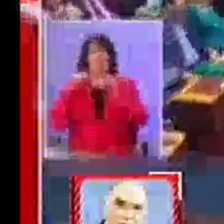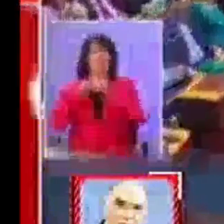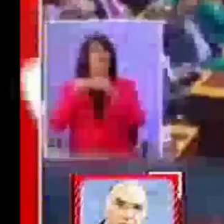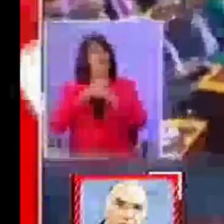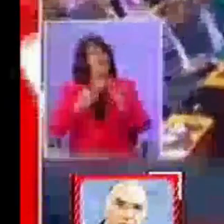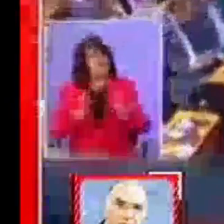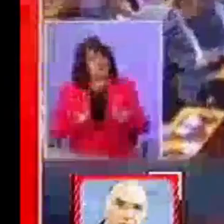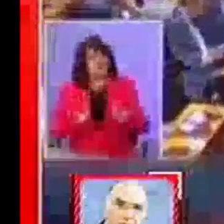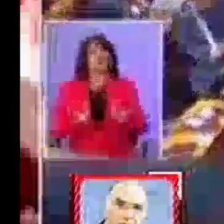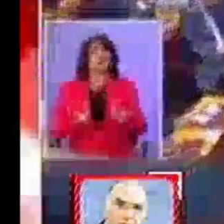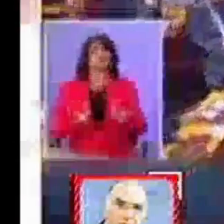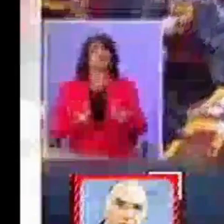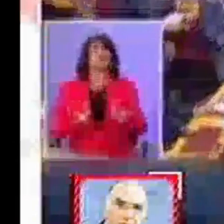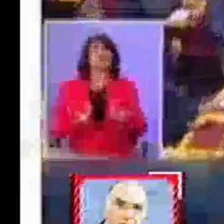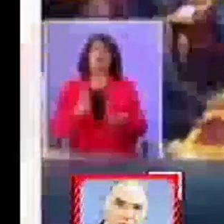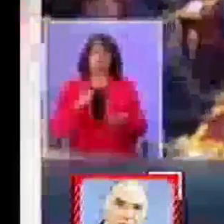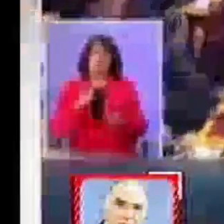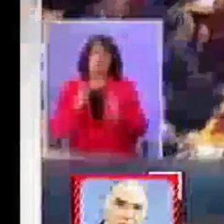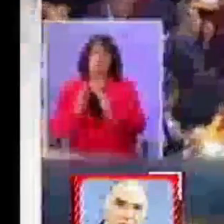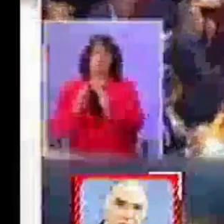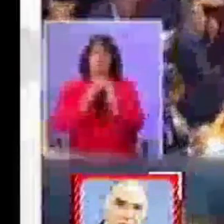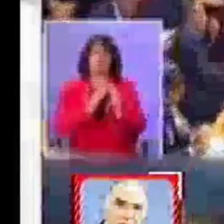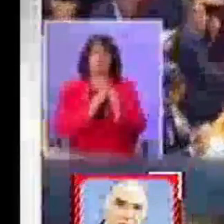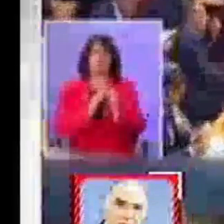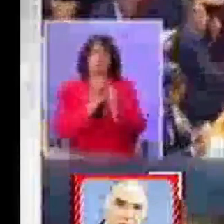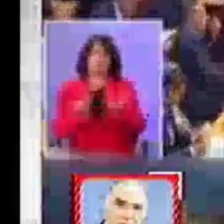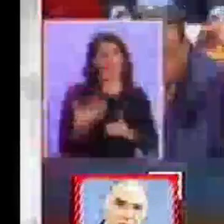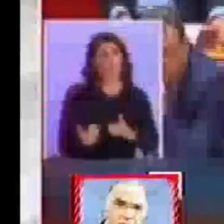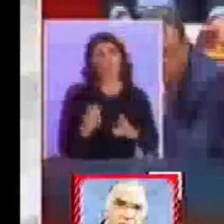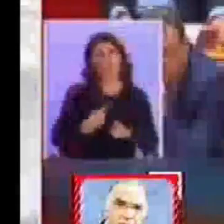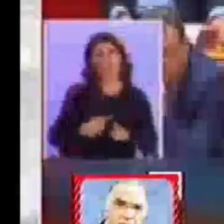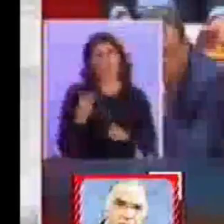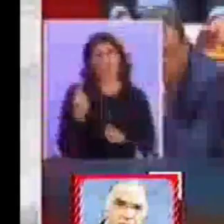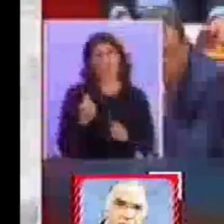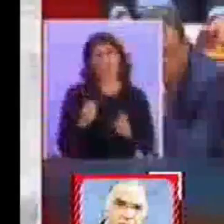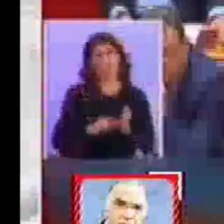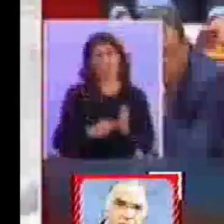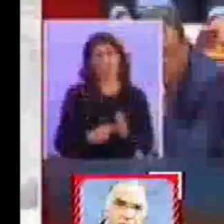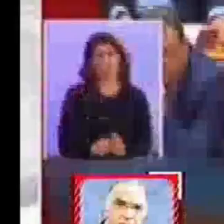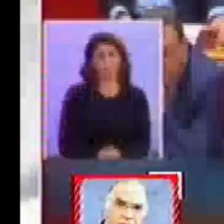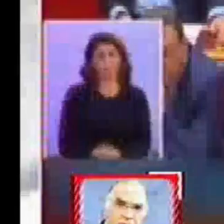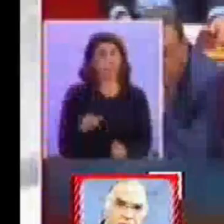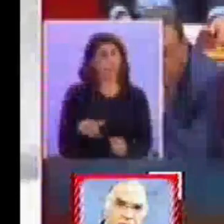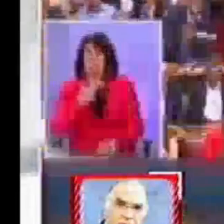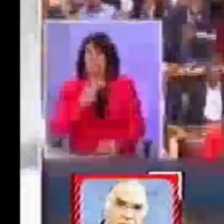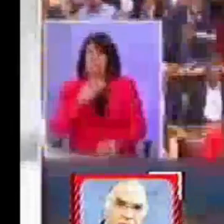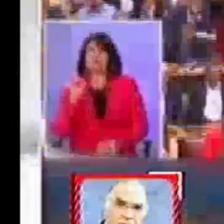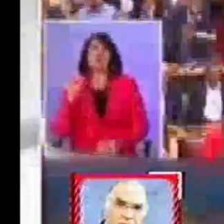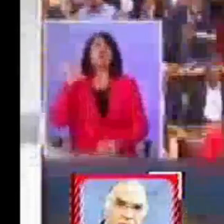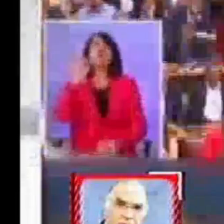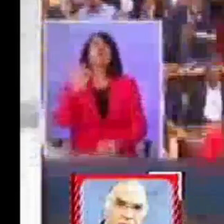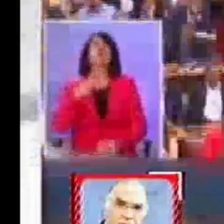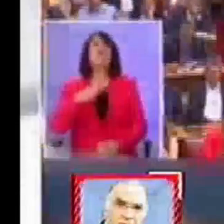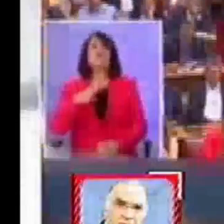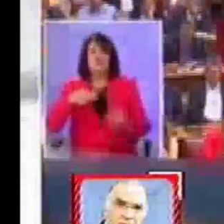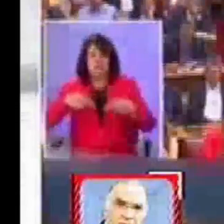τα κόμματα το 2015, το Σεπτέμβριο, ήταν με λίστα. Με λίστα. Με λίστα τι σημαίνει? Ότι δεν